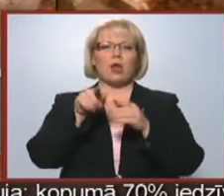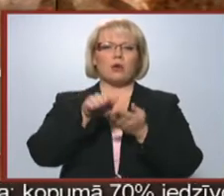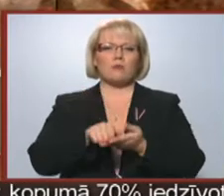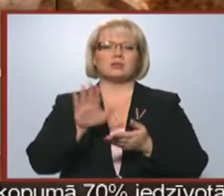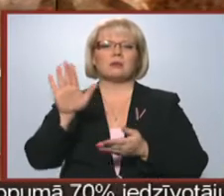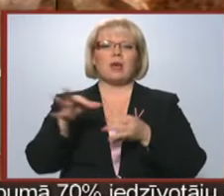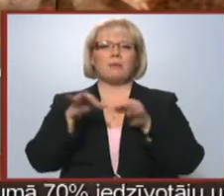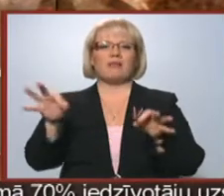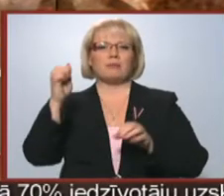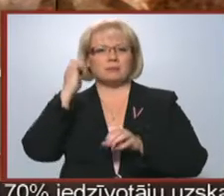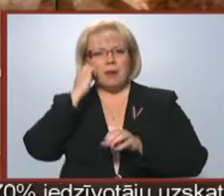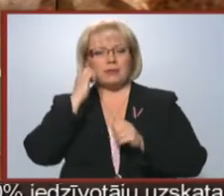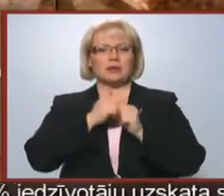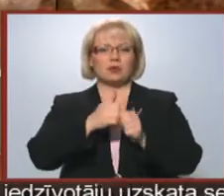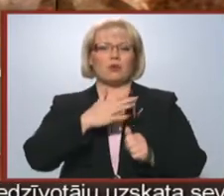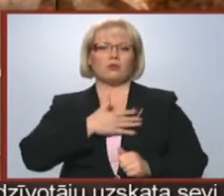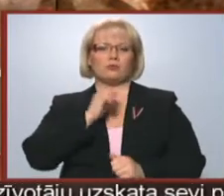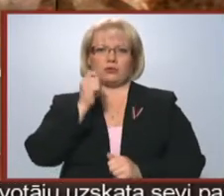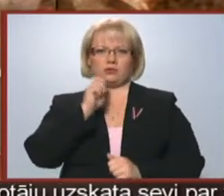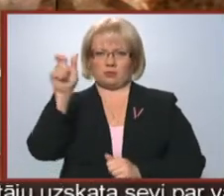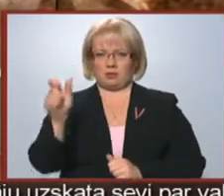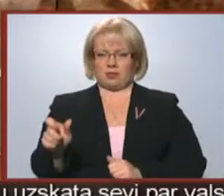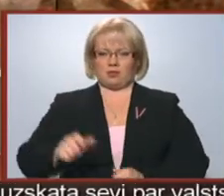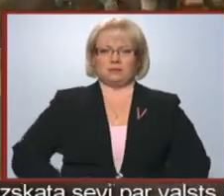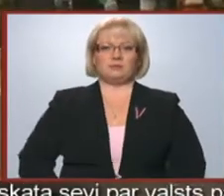pie brīvības pieminekļa seko līdzi Aneta Bērtula.